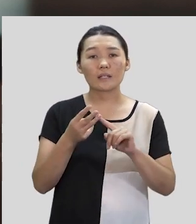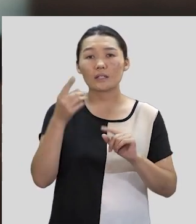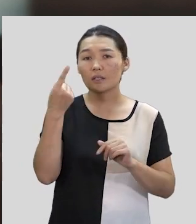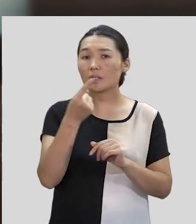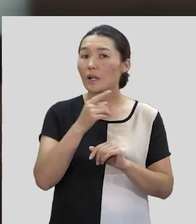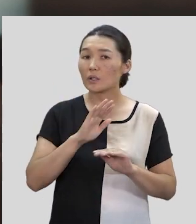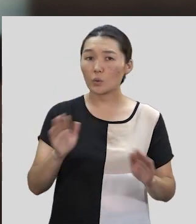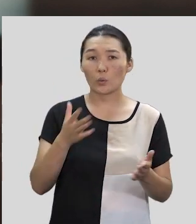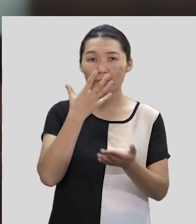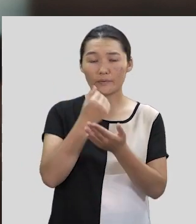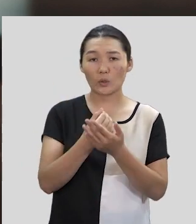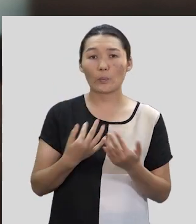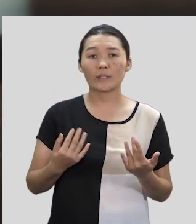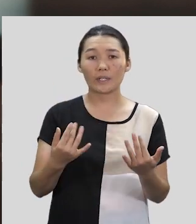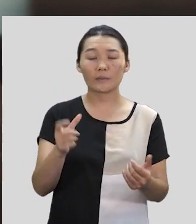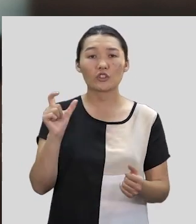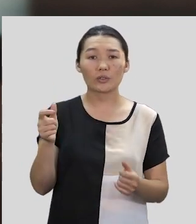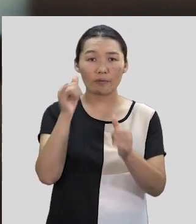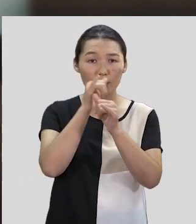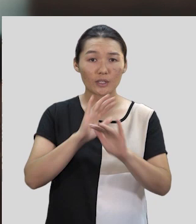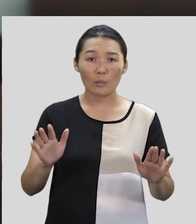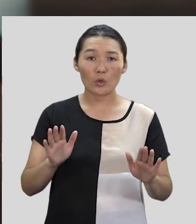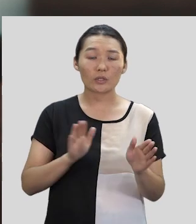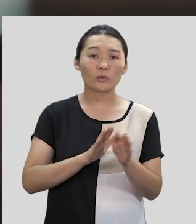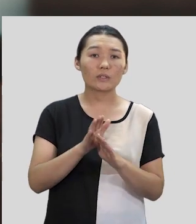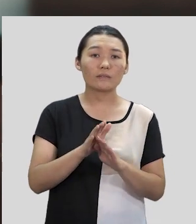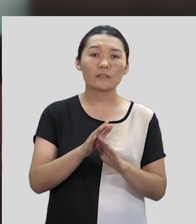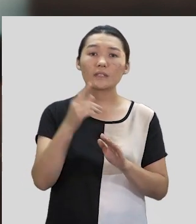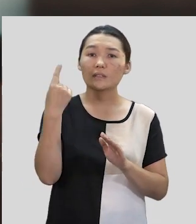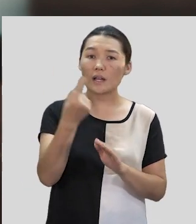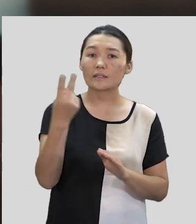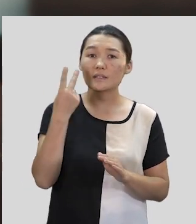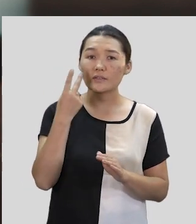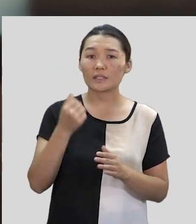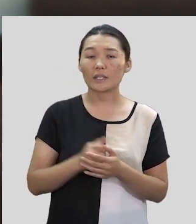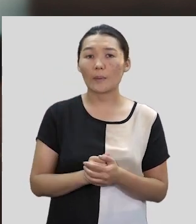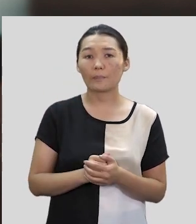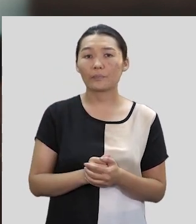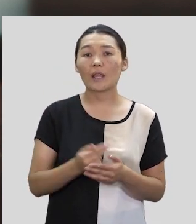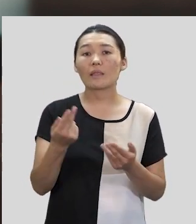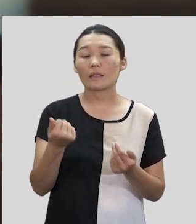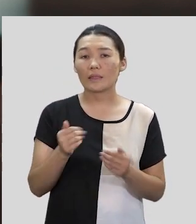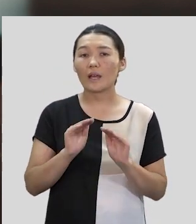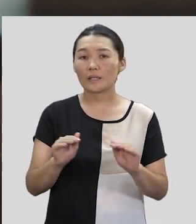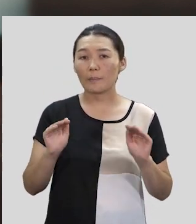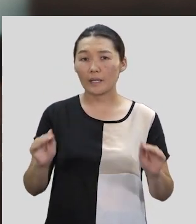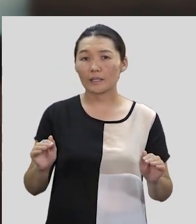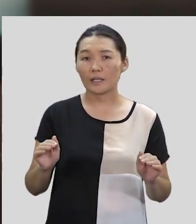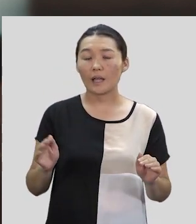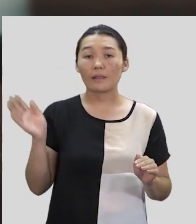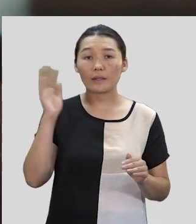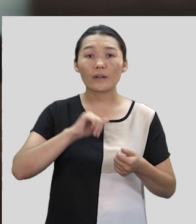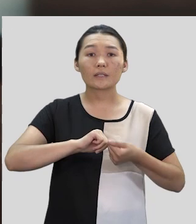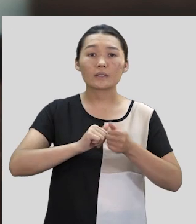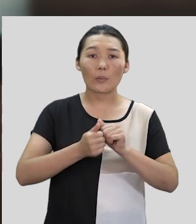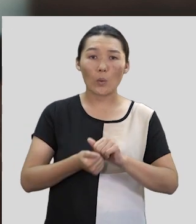свою потребность человек не может удовлетворить раз и навсегда да ребята и давайте запомним